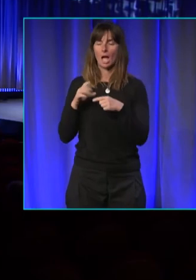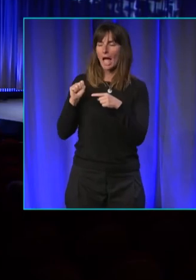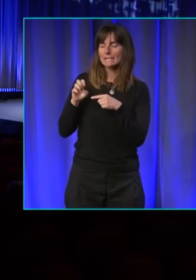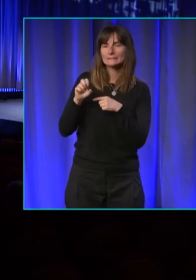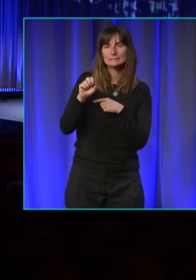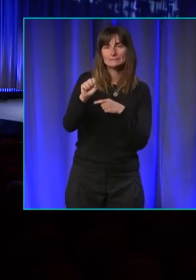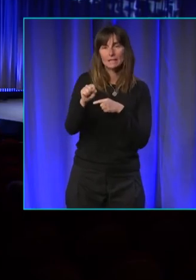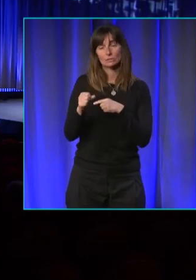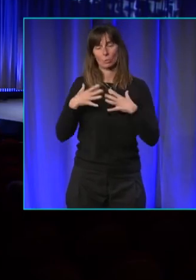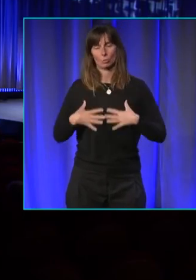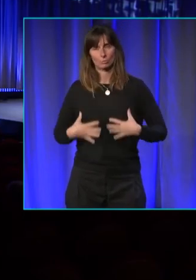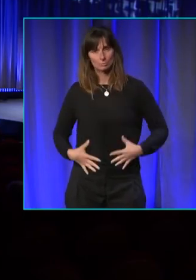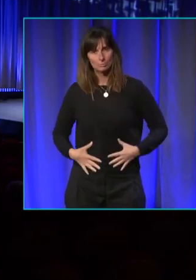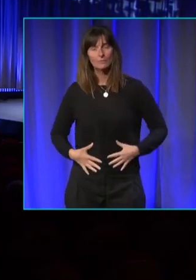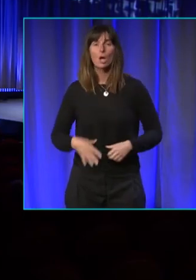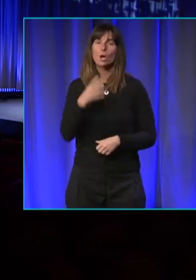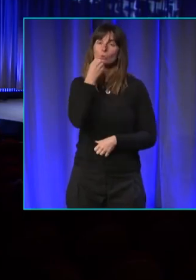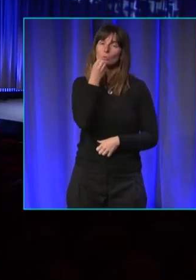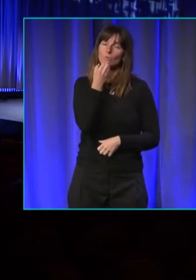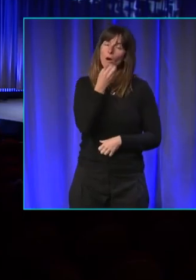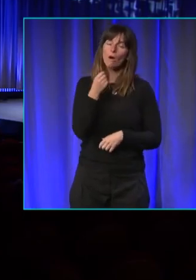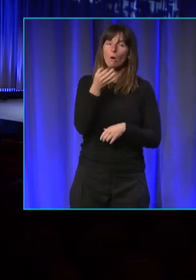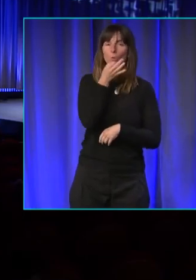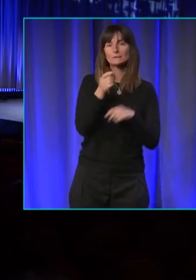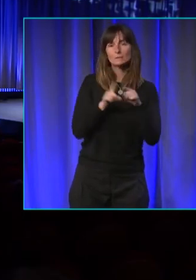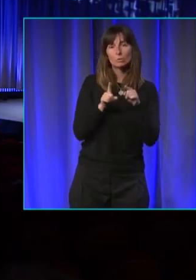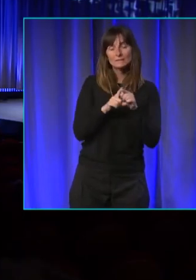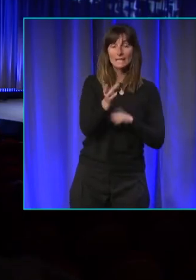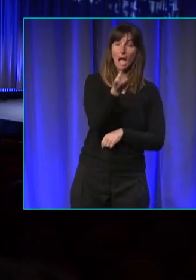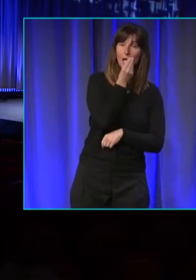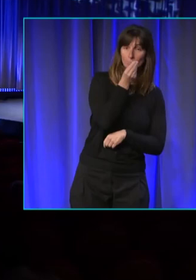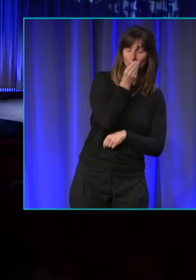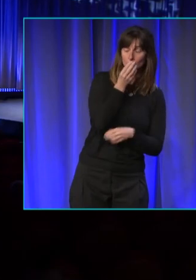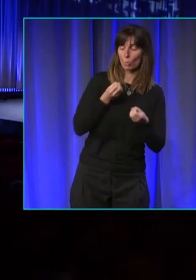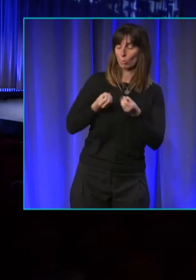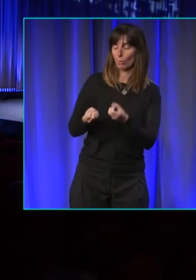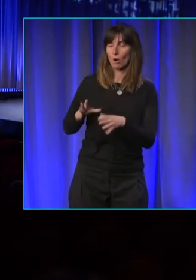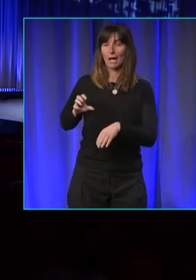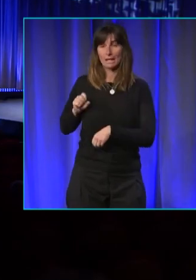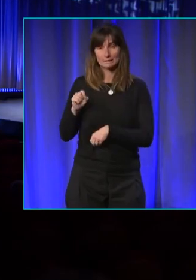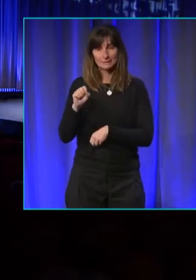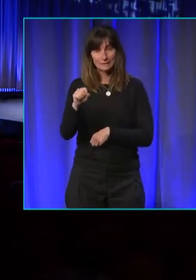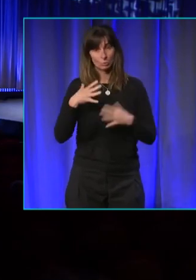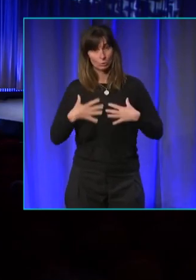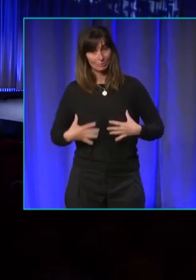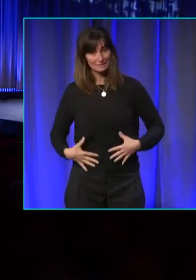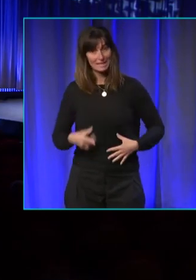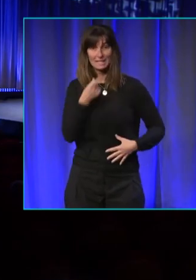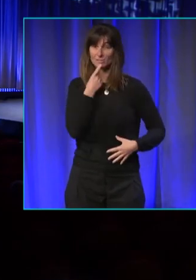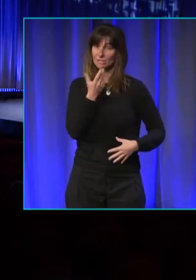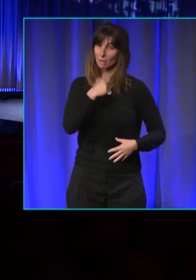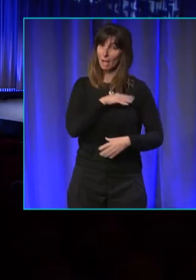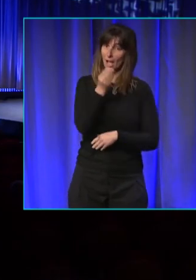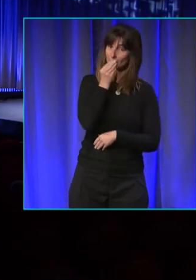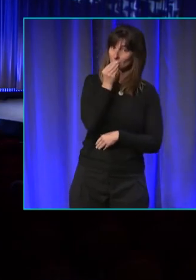lien entre l'alimentation et l'acidification de l'organisme. Alors, est-ce que ça veut dire que l'alimentation peut jouer sur la performance? Et